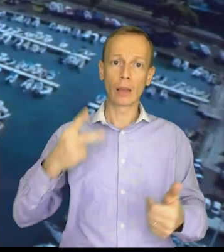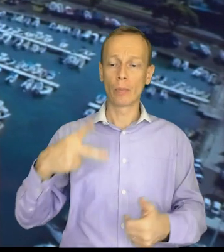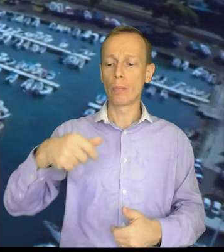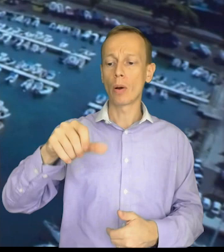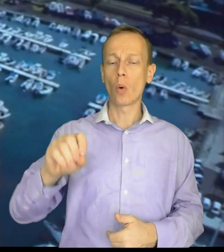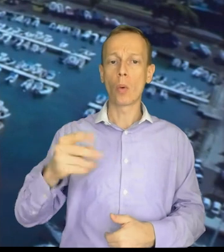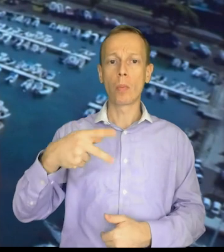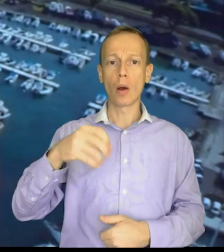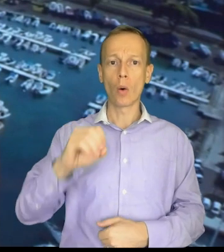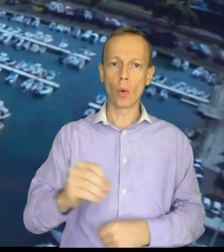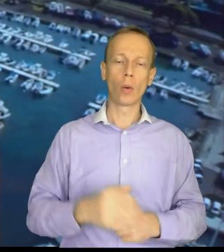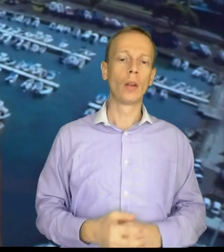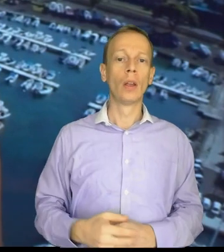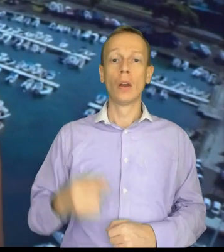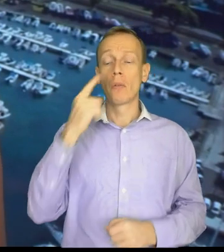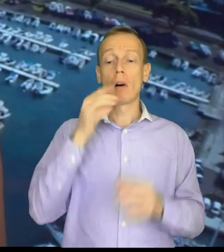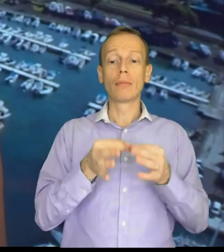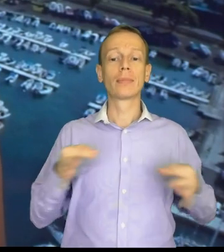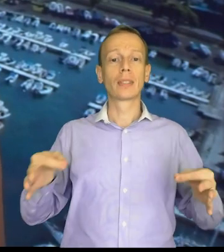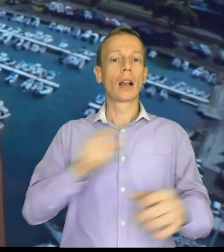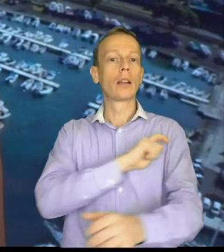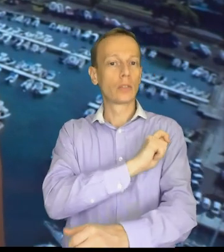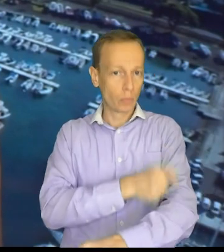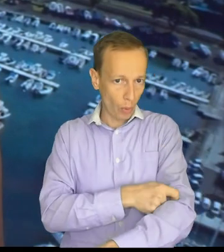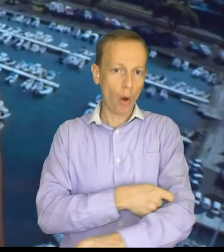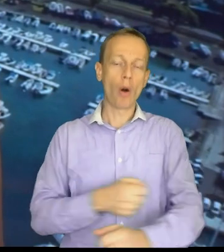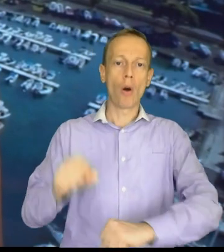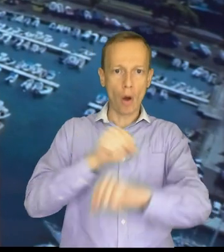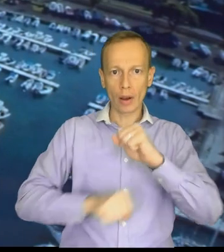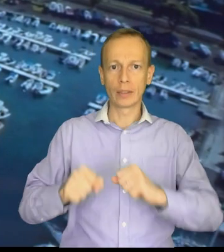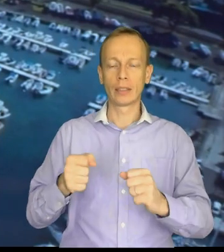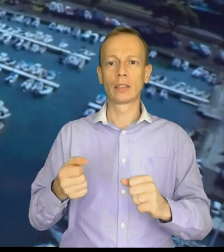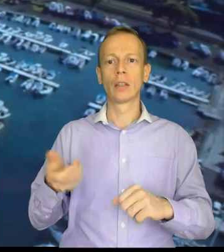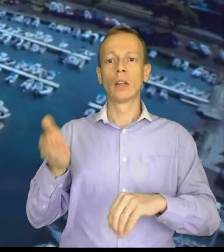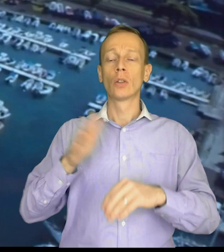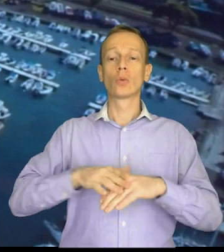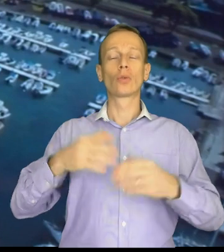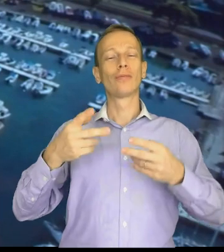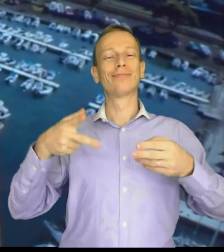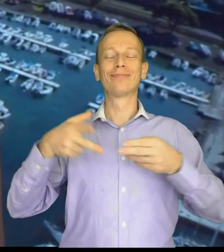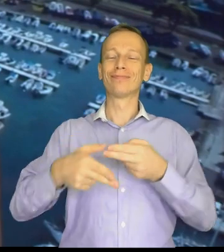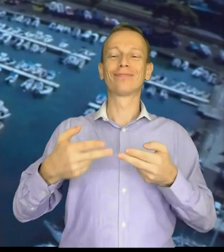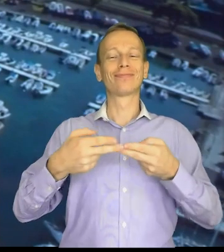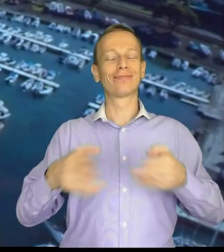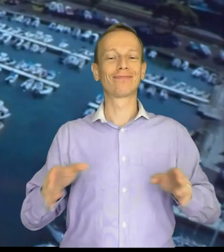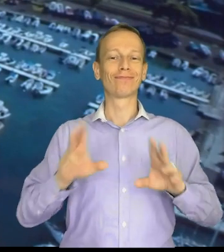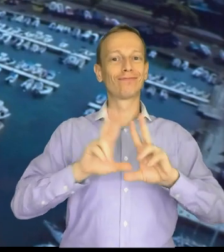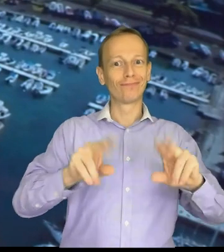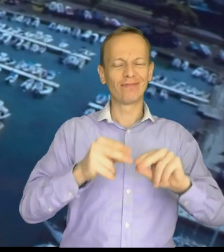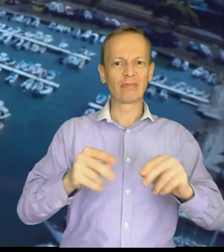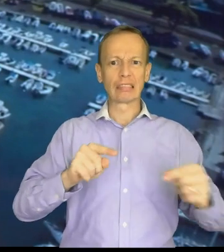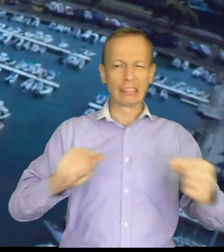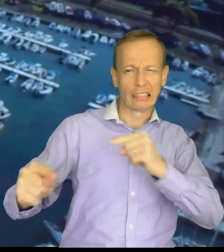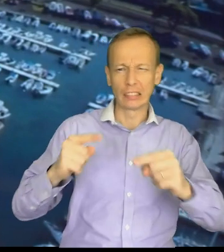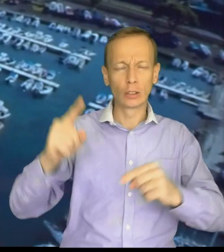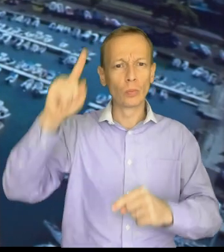organisée à la salle omnisport de Papeto'ai pour raisons sanitaires s'est ouverte sur quelques invectives. Raison principale, la majorité en place